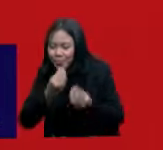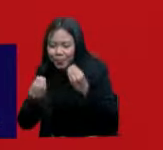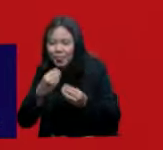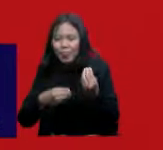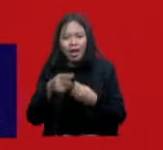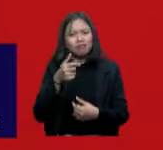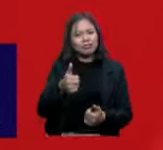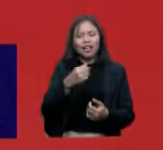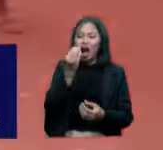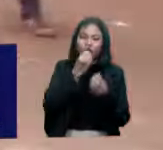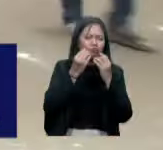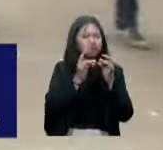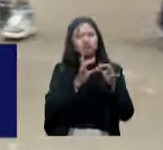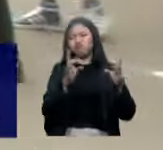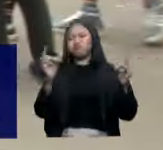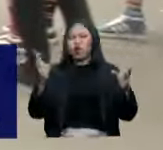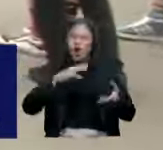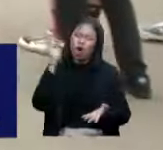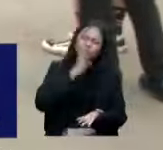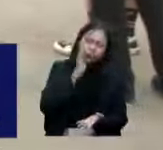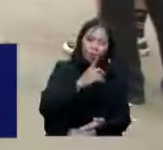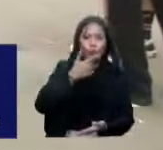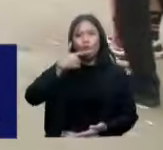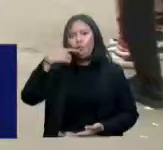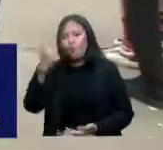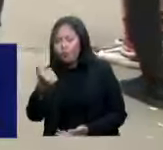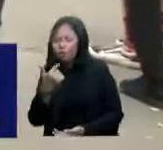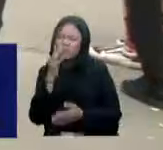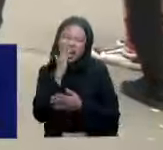mulai dari makanan pedas, gurih hingga manis.